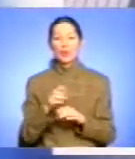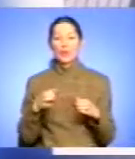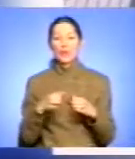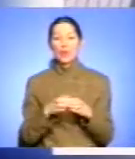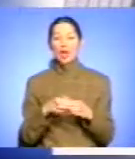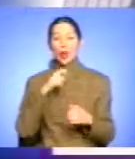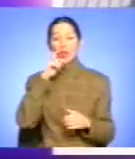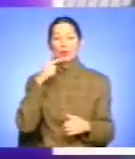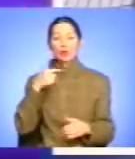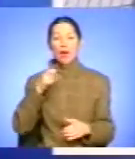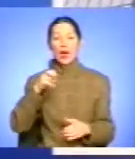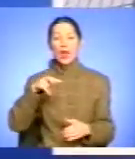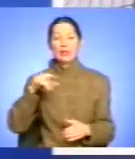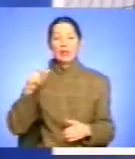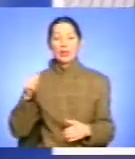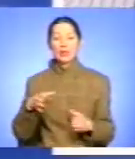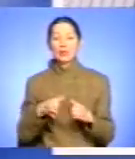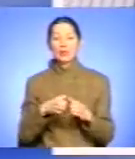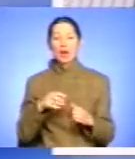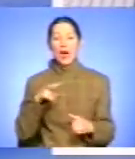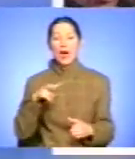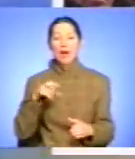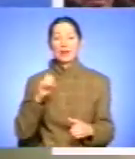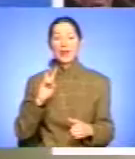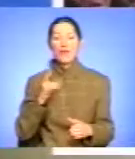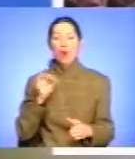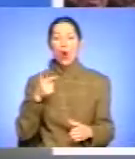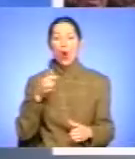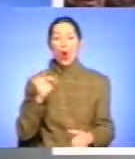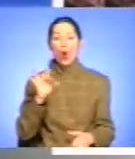гельсінської спілки Левку Горохівському.